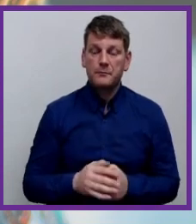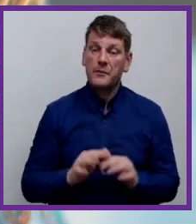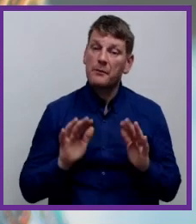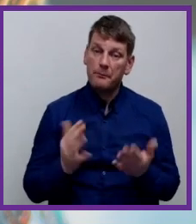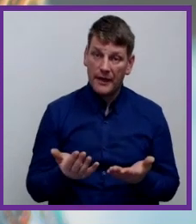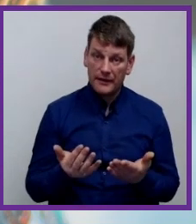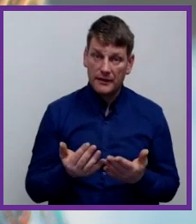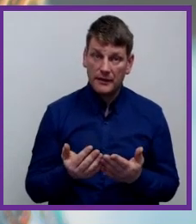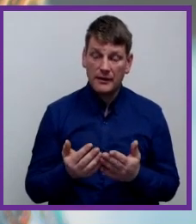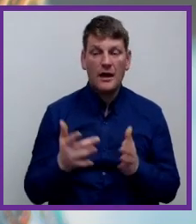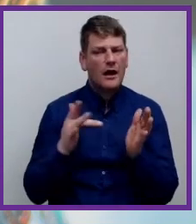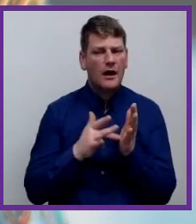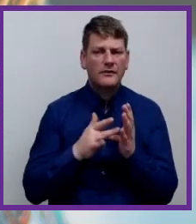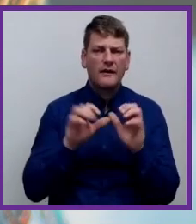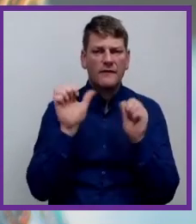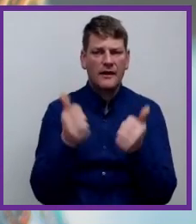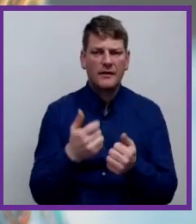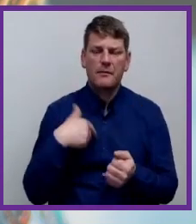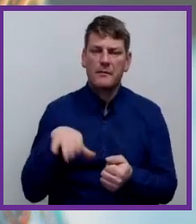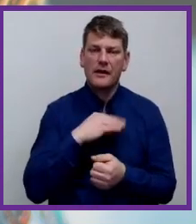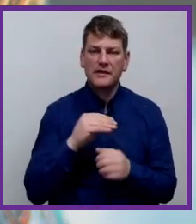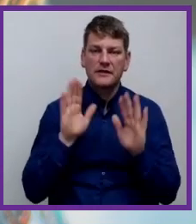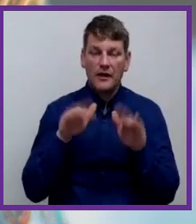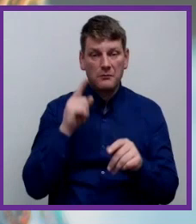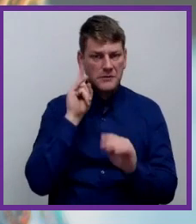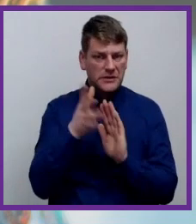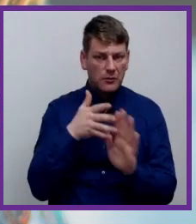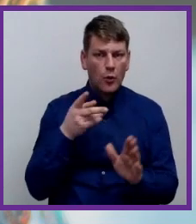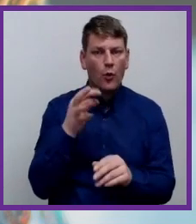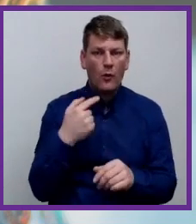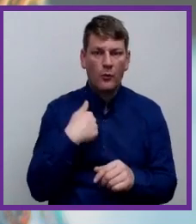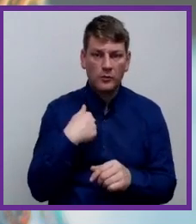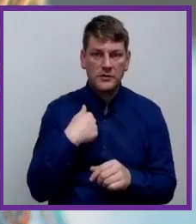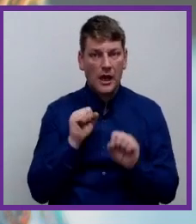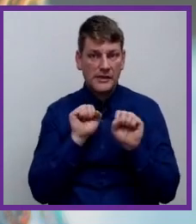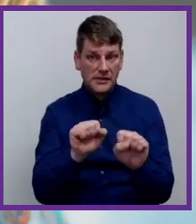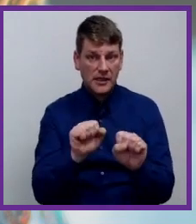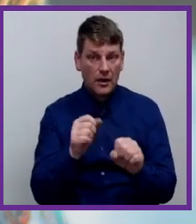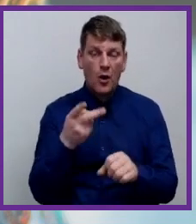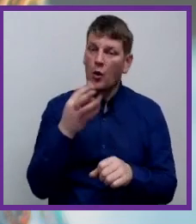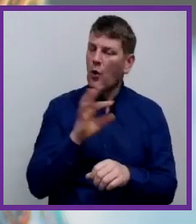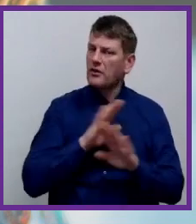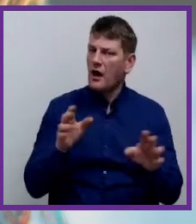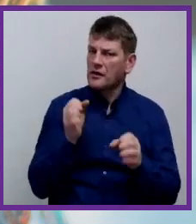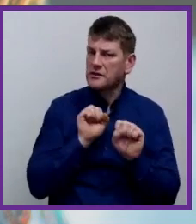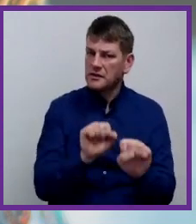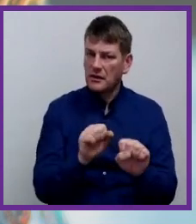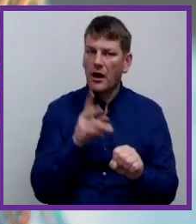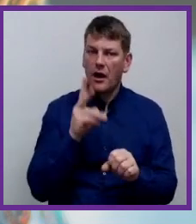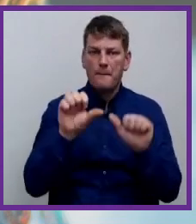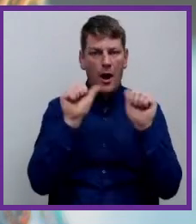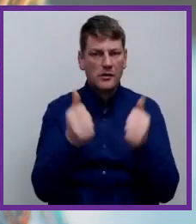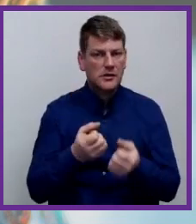Bet tad kādā veidā mēs varam saprast, ko mums aizsargāt un ko neaizsargāt, kā